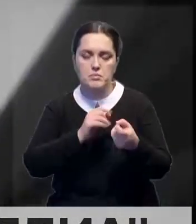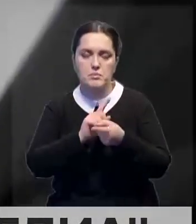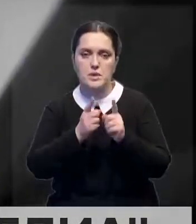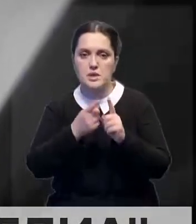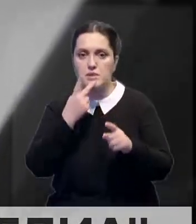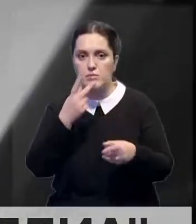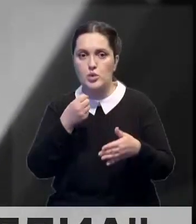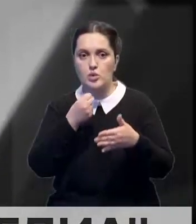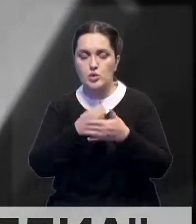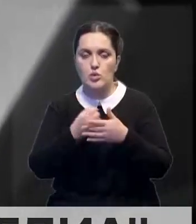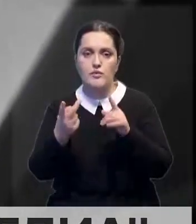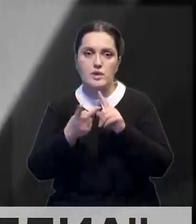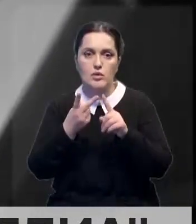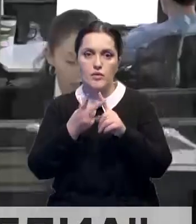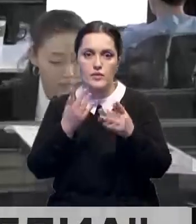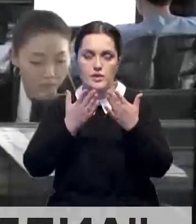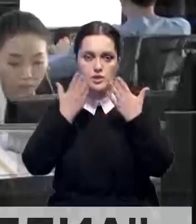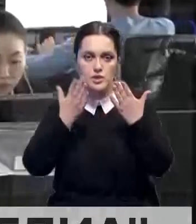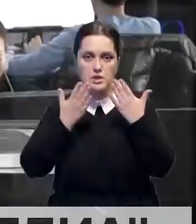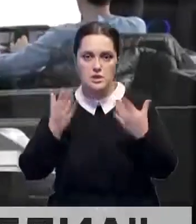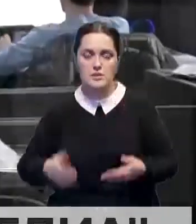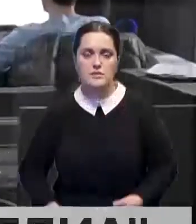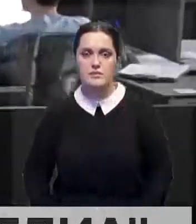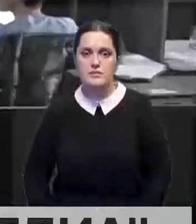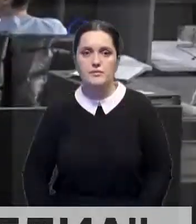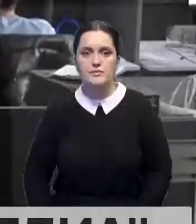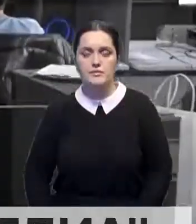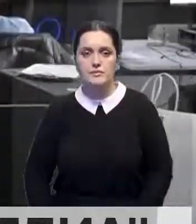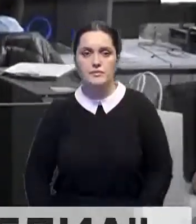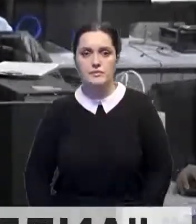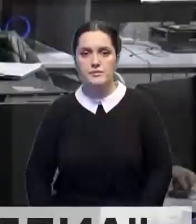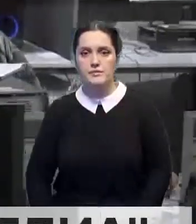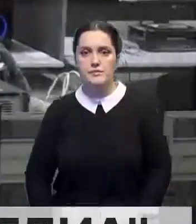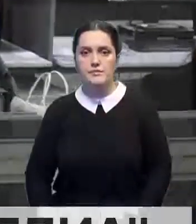пересматривать до второго чтения. Анель Едельхаза, Серик Конырбаев, Хабар 24.